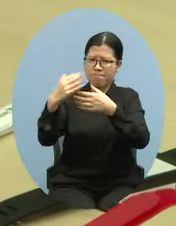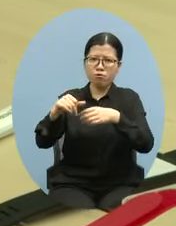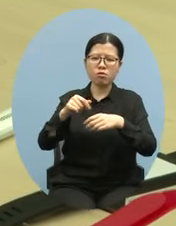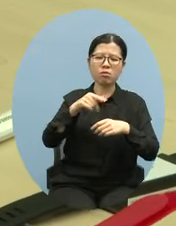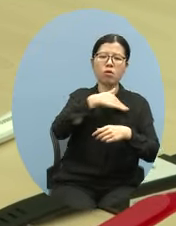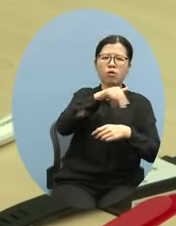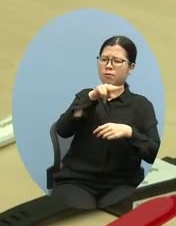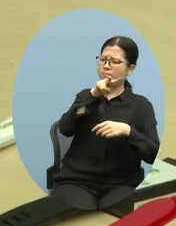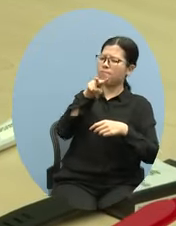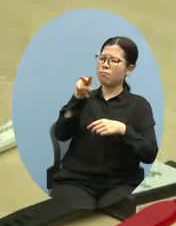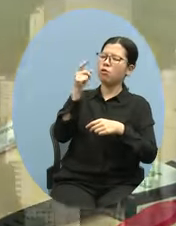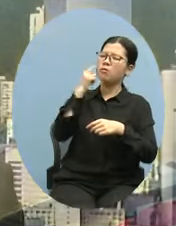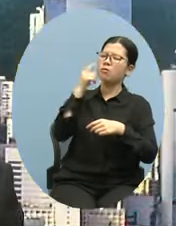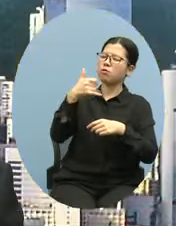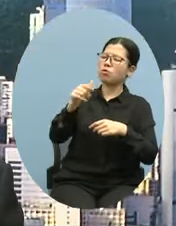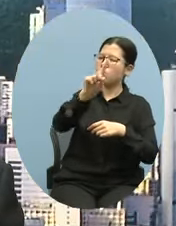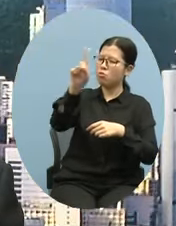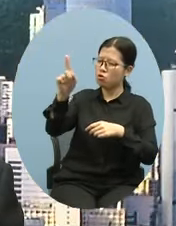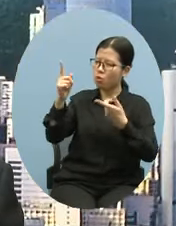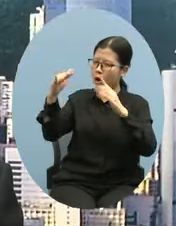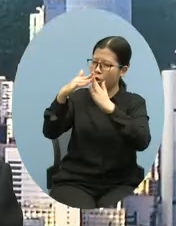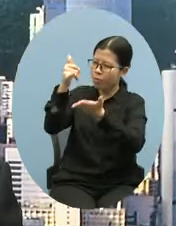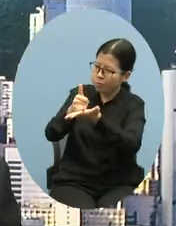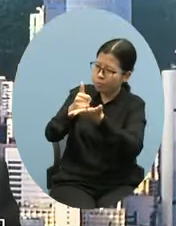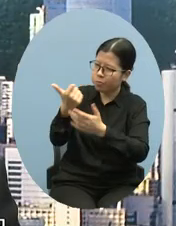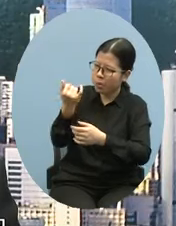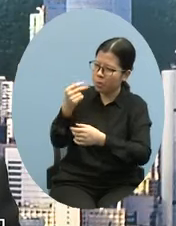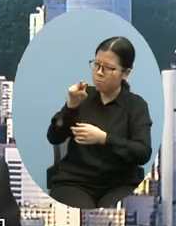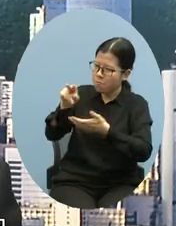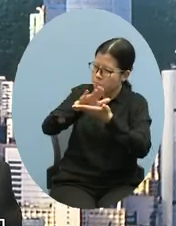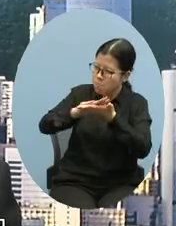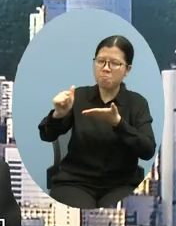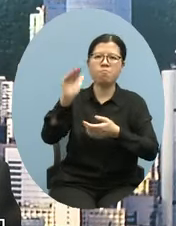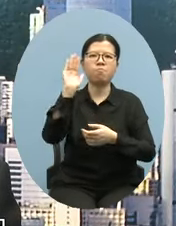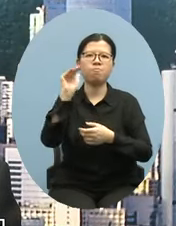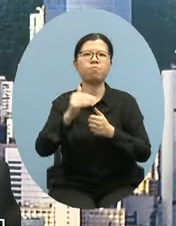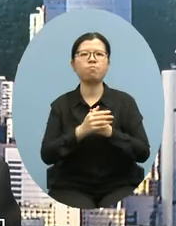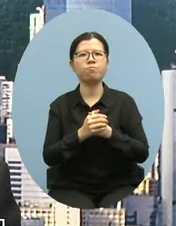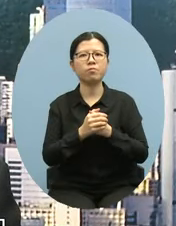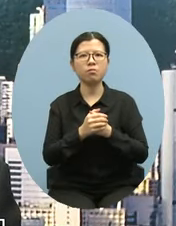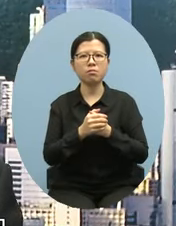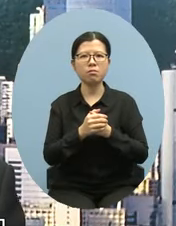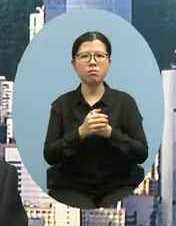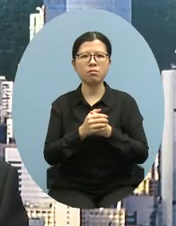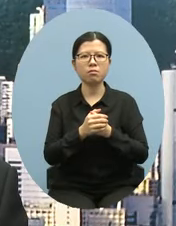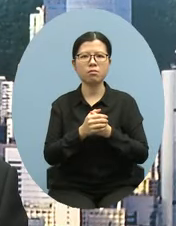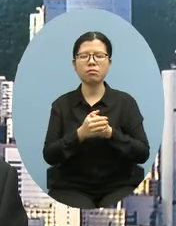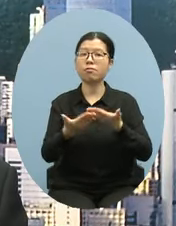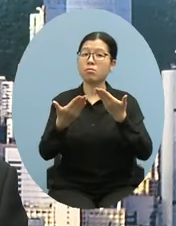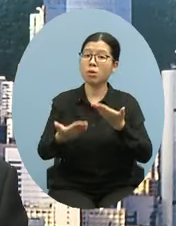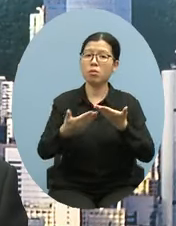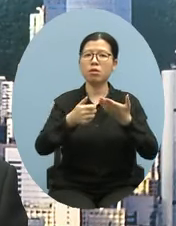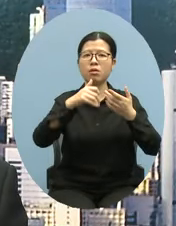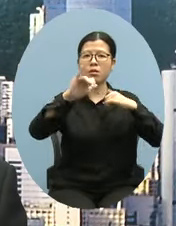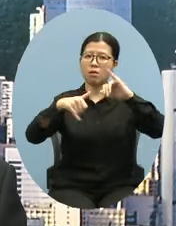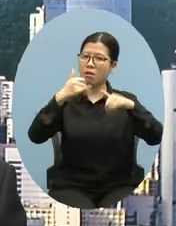一重嘅監察咧，令到我哋更加有效咁確定咧有關人士咧係咪留喺屋企嗰度嘅。咁因為今